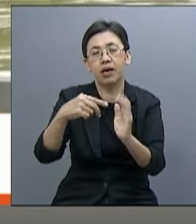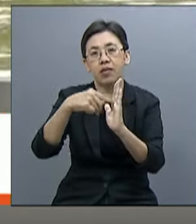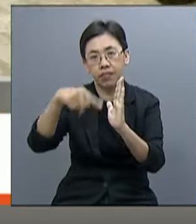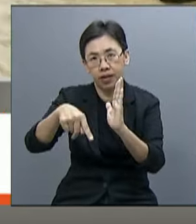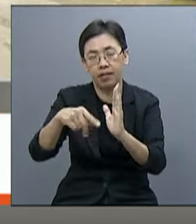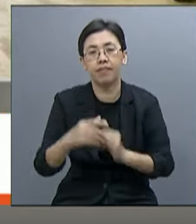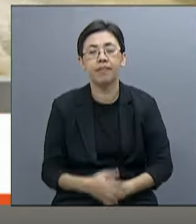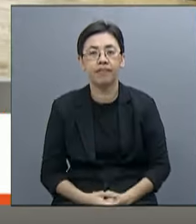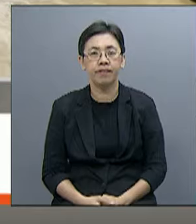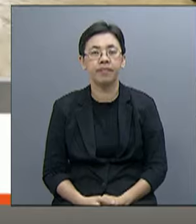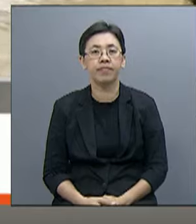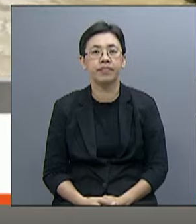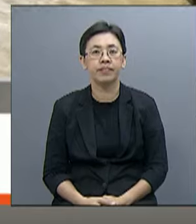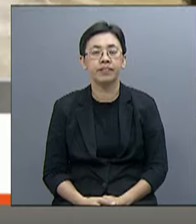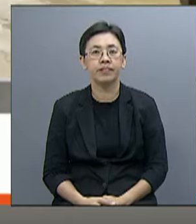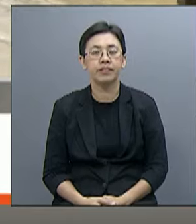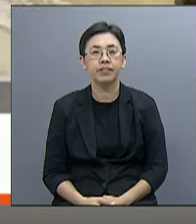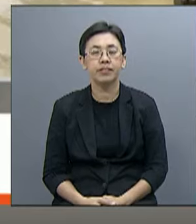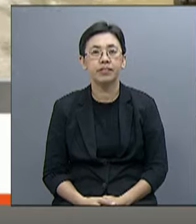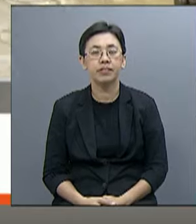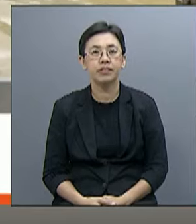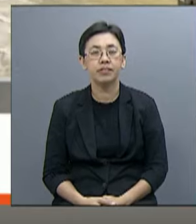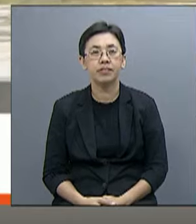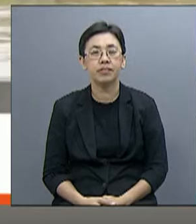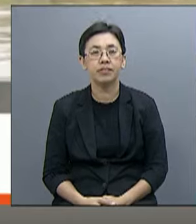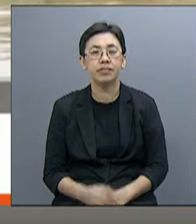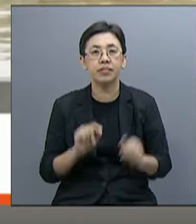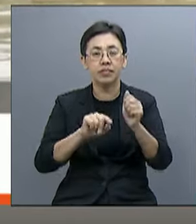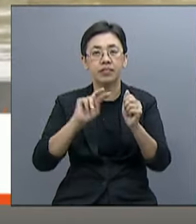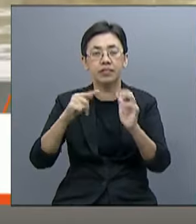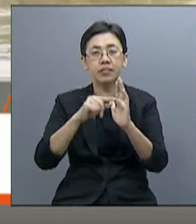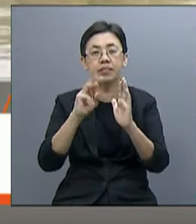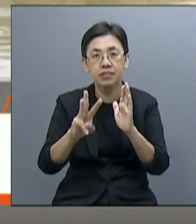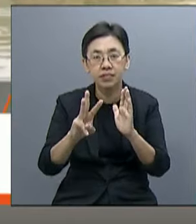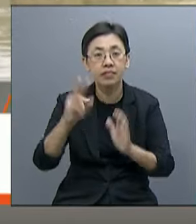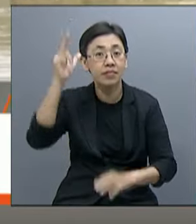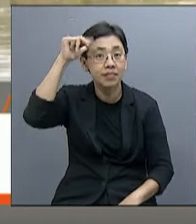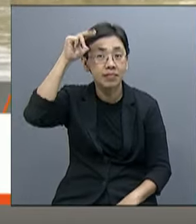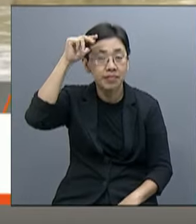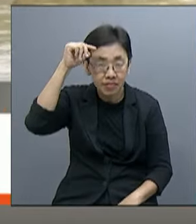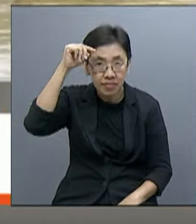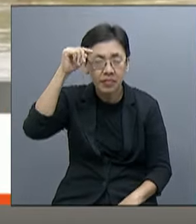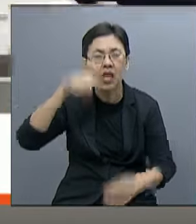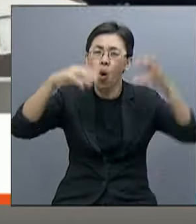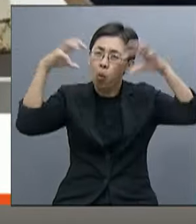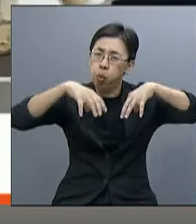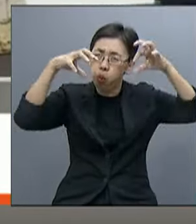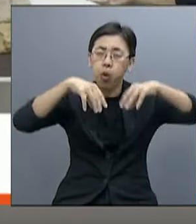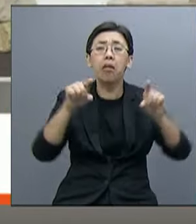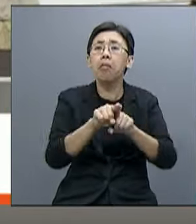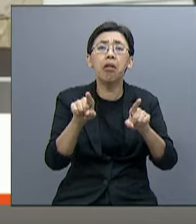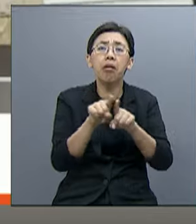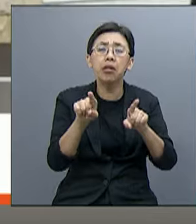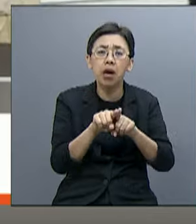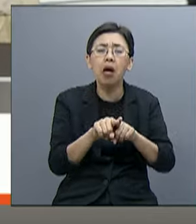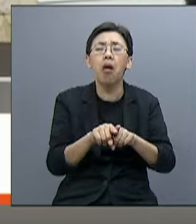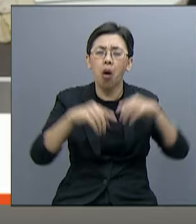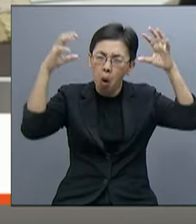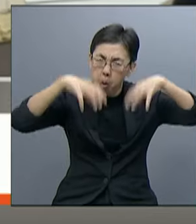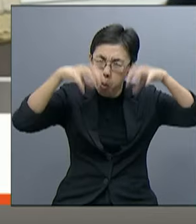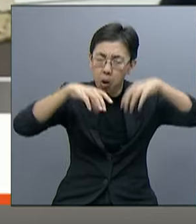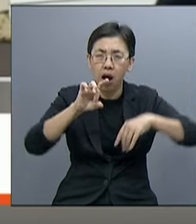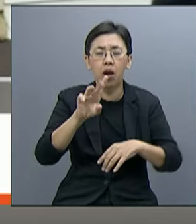ครับแล้วที่อำเภองาวฮะลุ่มน้ำงาวที่ลำปางนะครับก็ฝนตกหนักด้วยในเกณฑ์เดียวกันเนี่ยประมาณ100กว่ามิลลิเมต